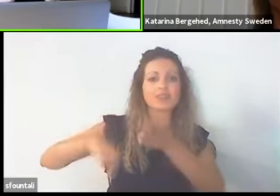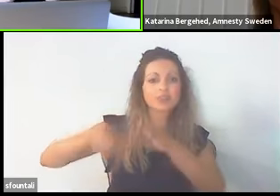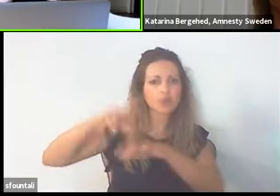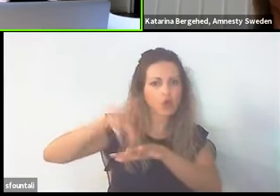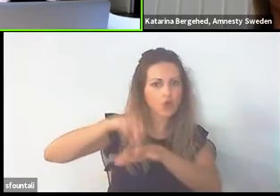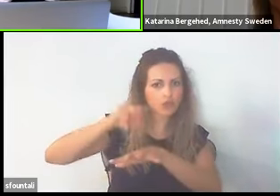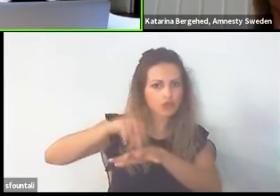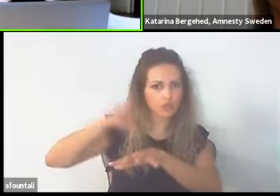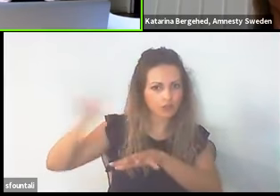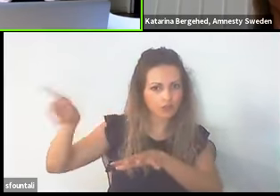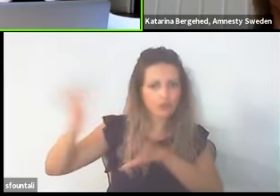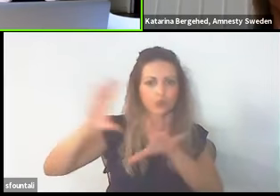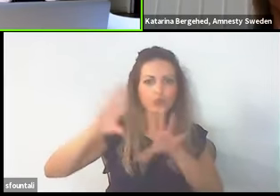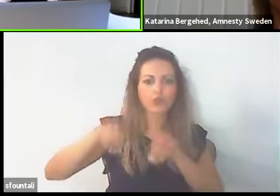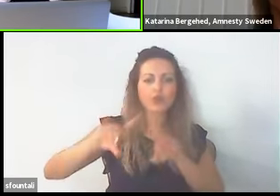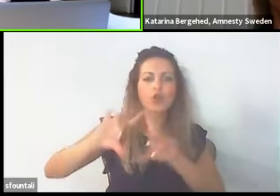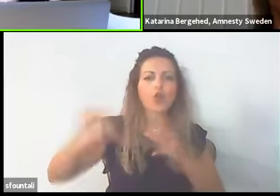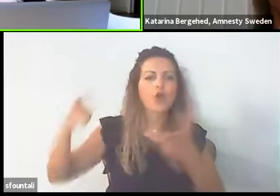αντικοινωνιακή βία